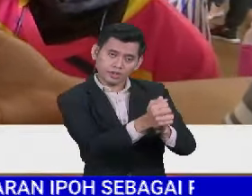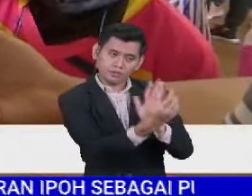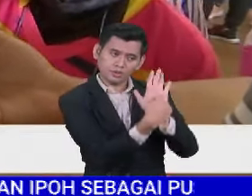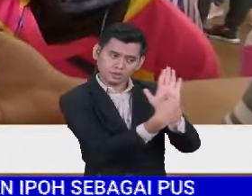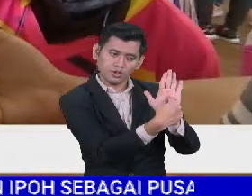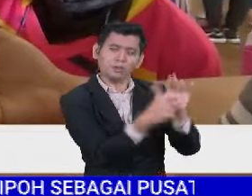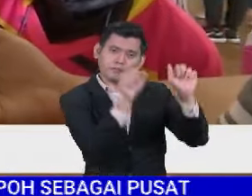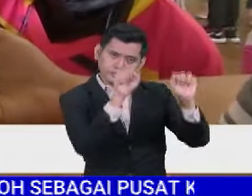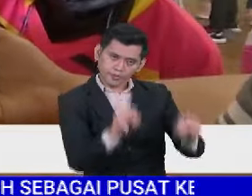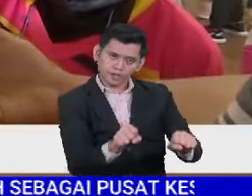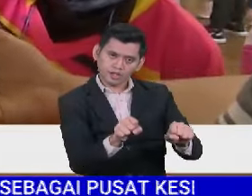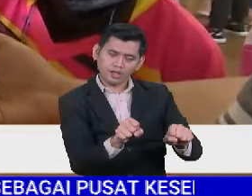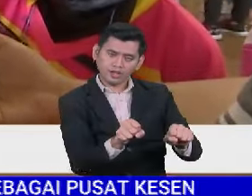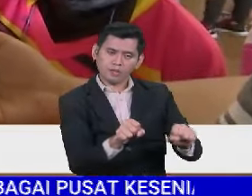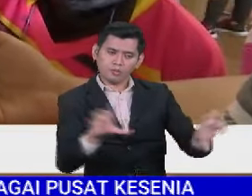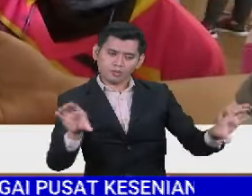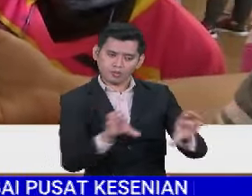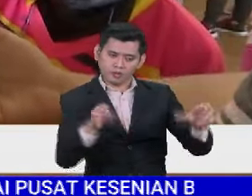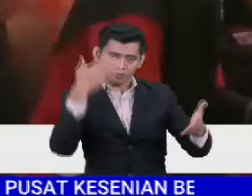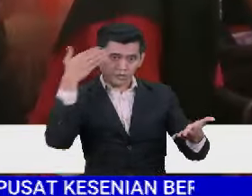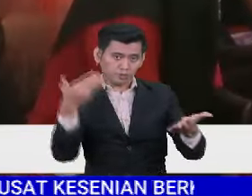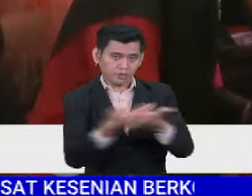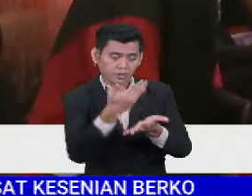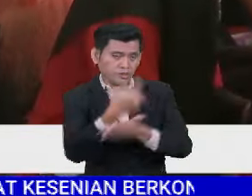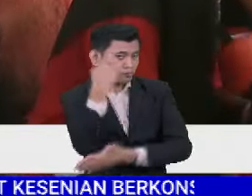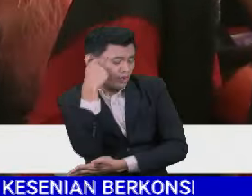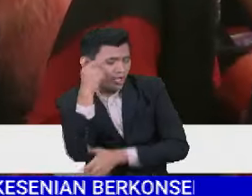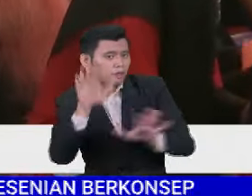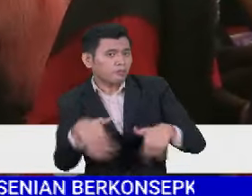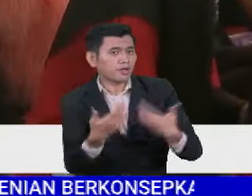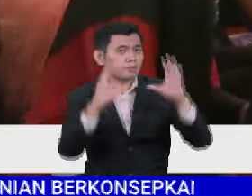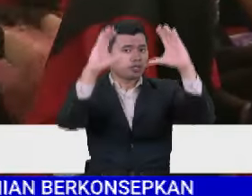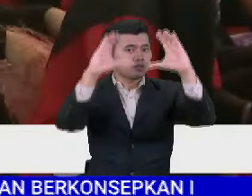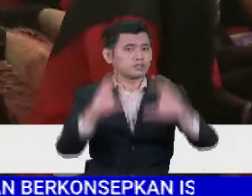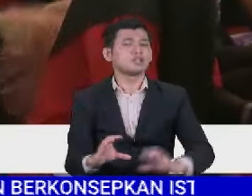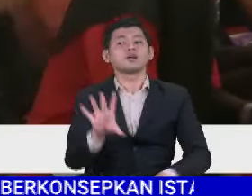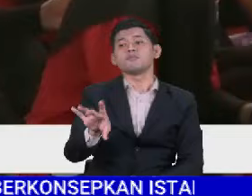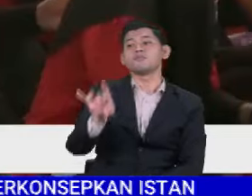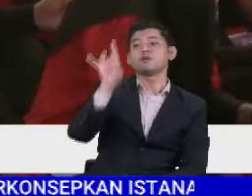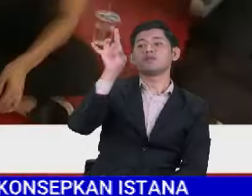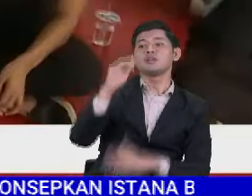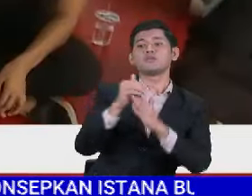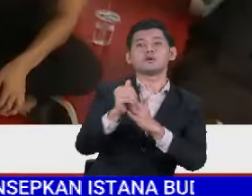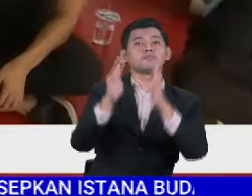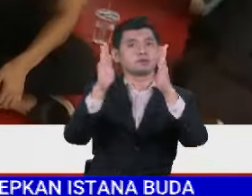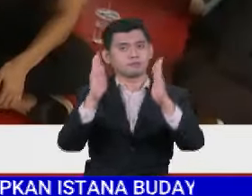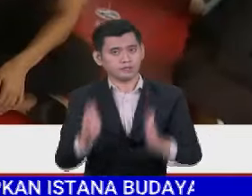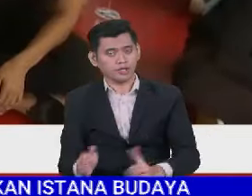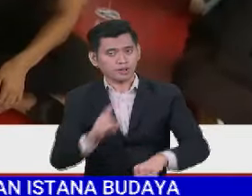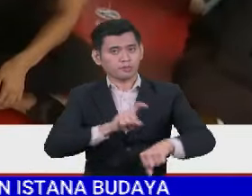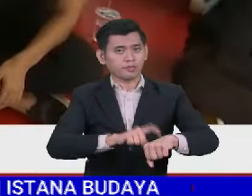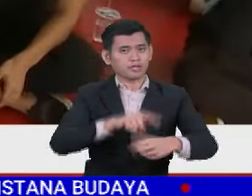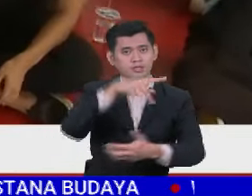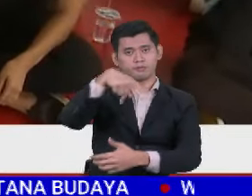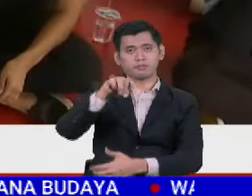bolehlah membuat pembaruan dalam pemikiran Bagaimana cara memilih dalam pilihanraya perlu